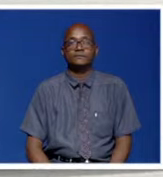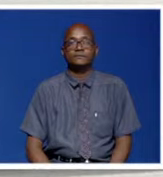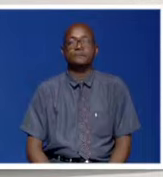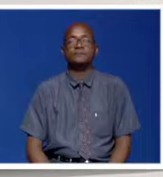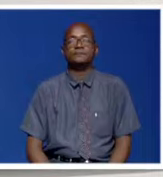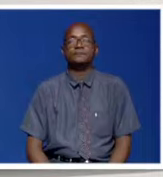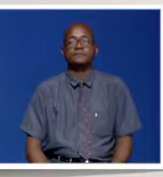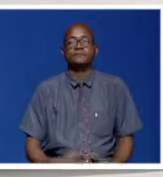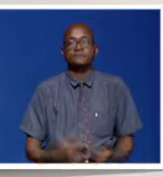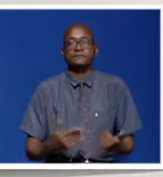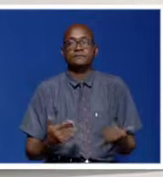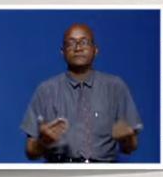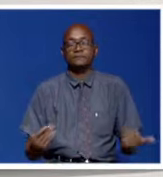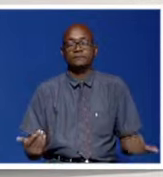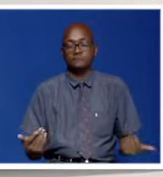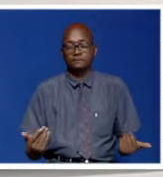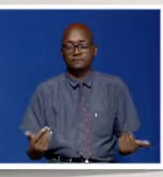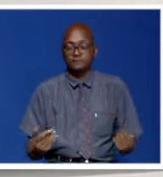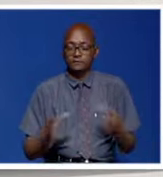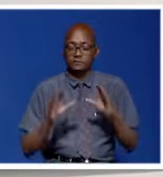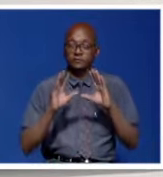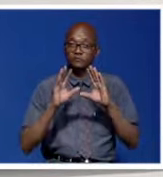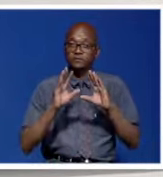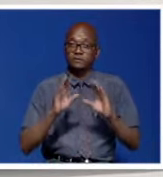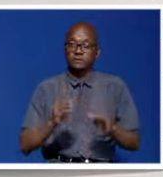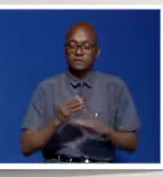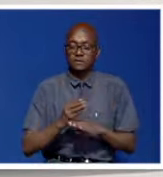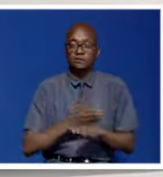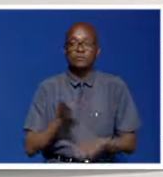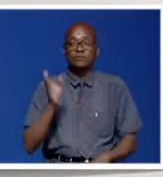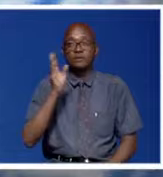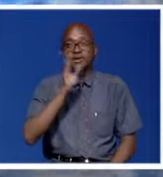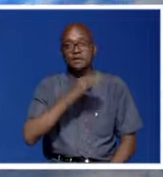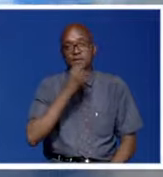Na tuelekee kwenye muktasari wa habari kabla ya kuhitimisha taarifa yenyewe.